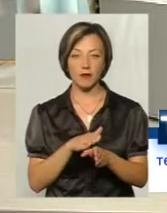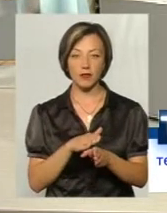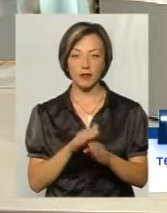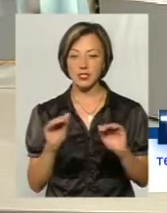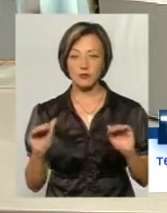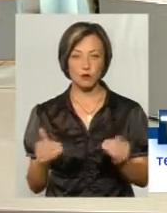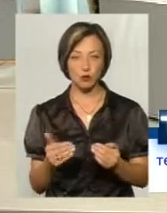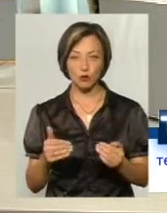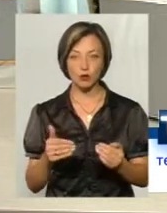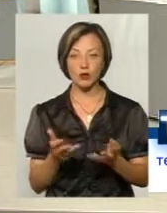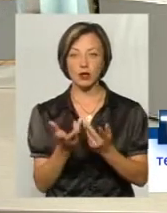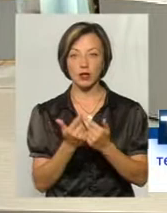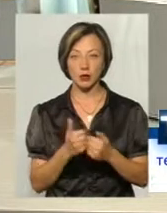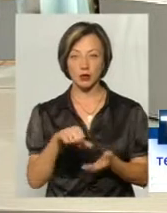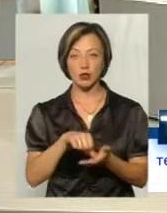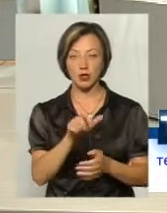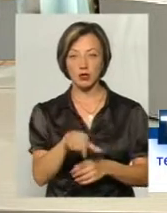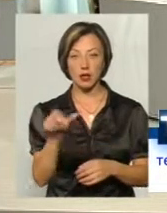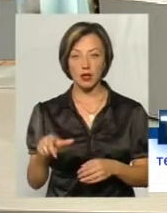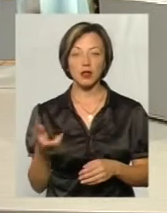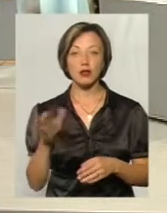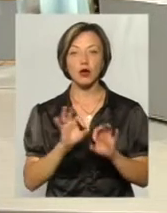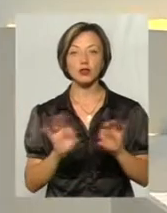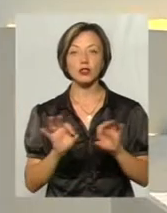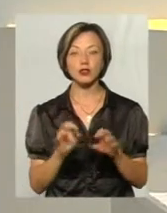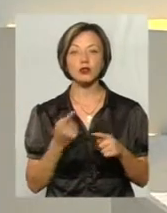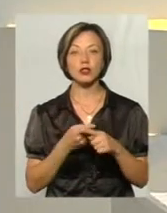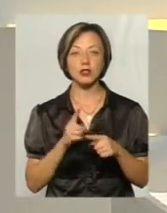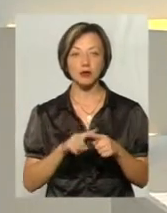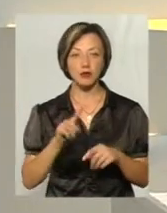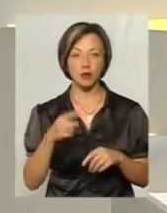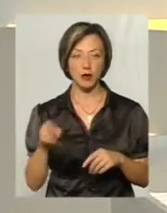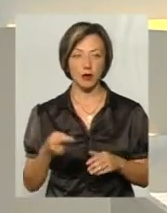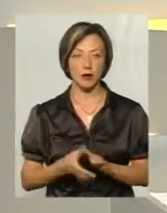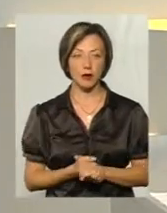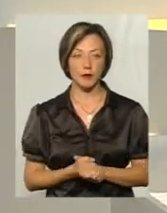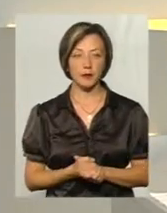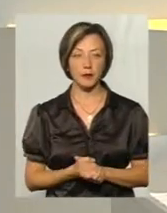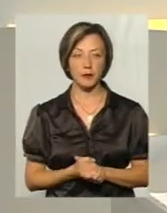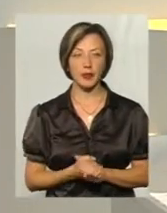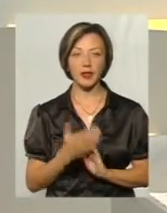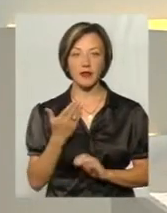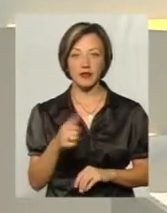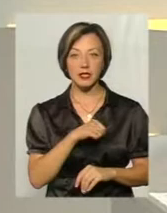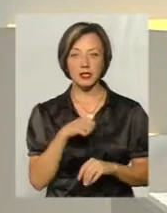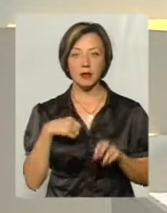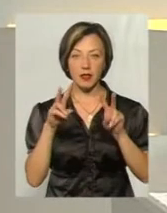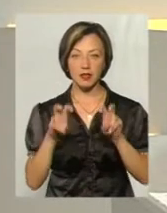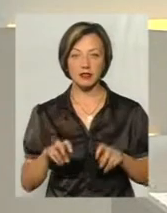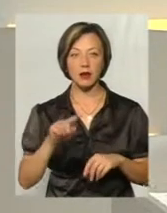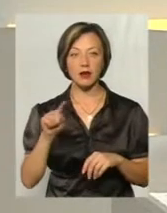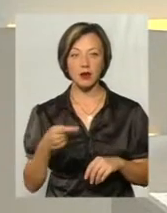не звужують коло учасників? Не звужують. Добре, тоді розкажіть, будь ласка, що це за вимоги? Ну, ви ж самі називаєте ці